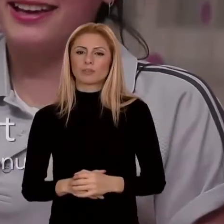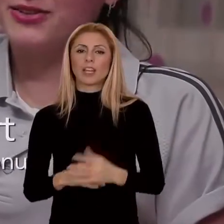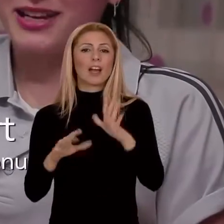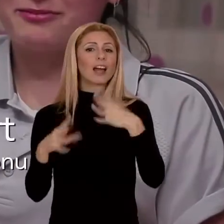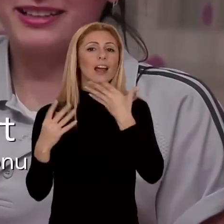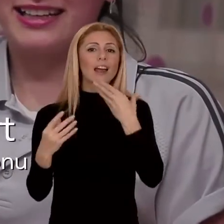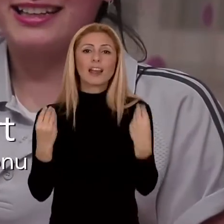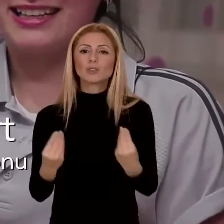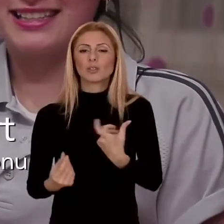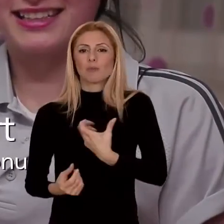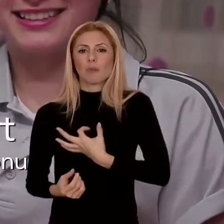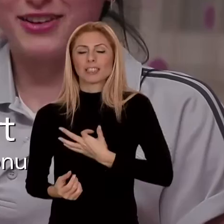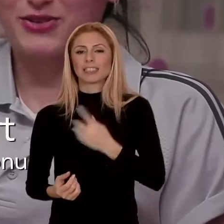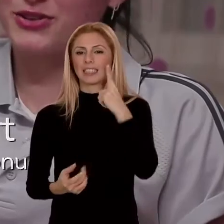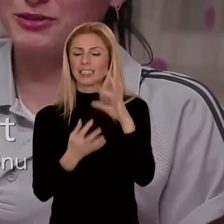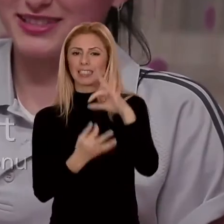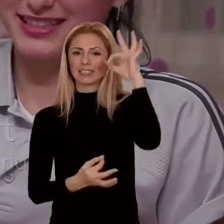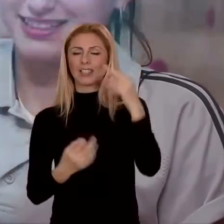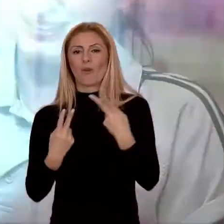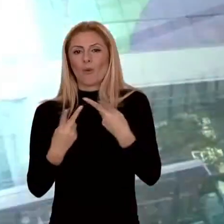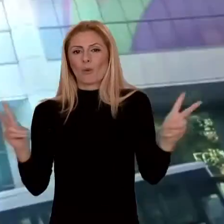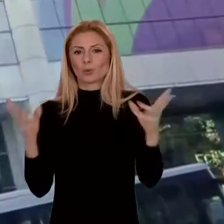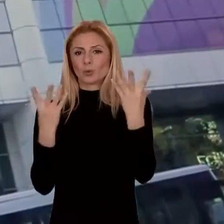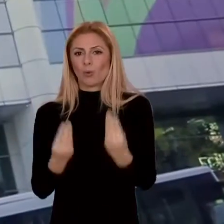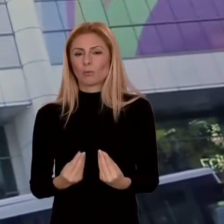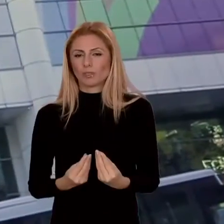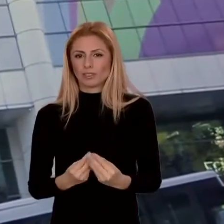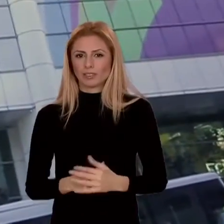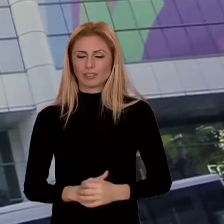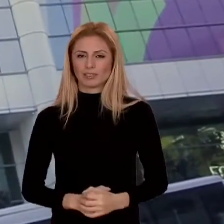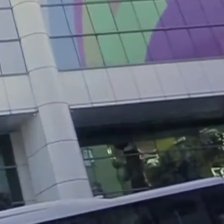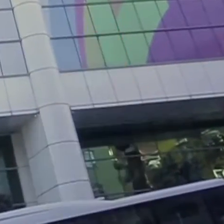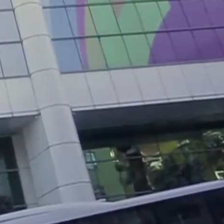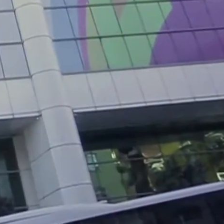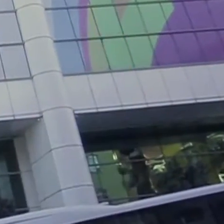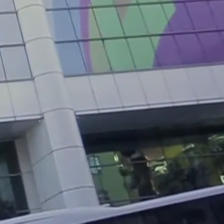Aslında en güzel madalya insanın özgür olmasıdır.